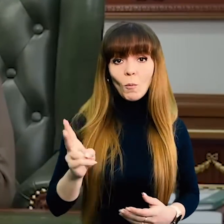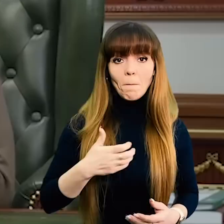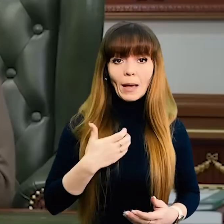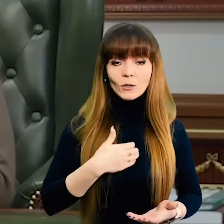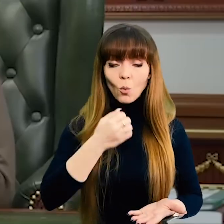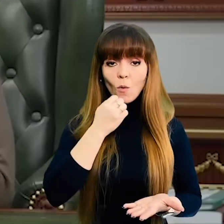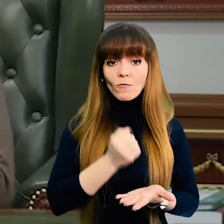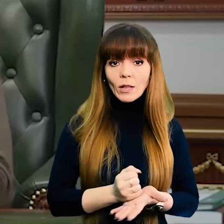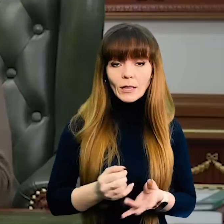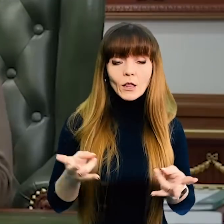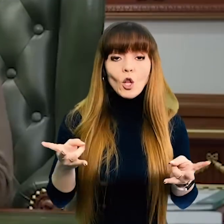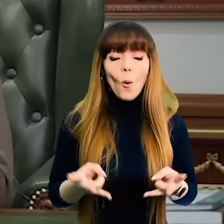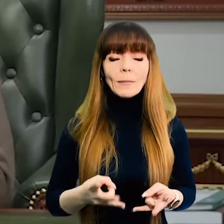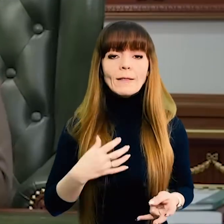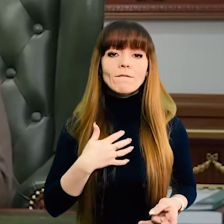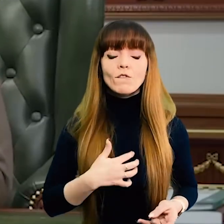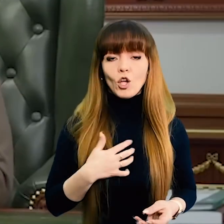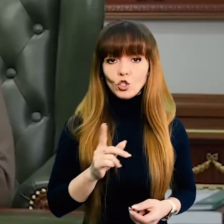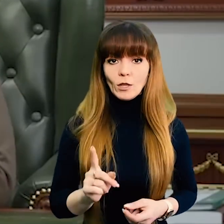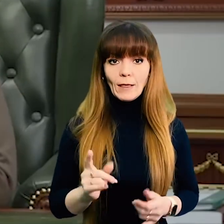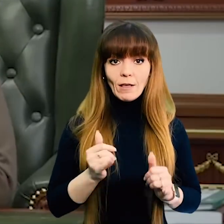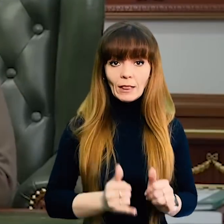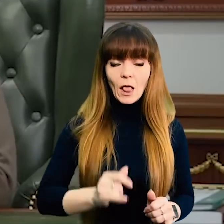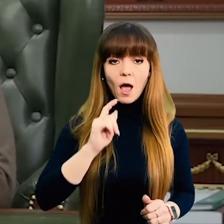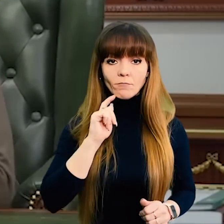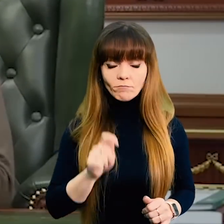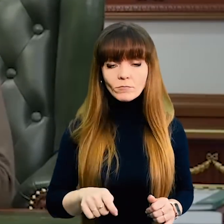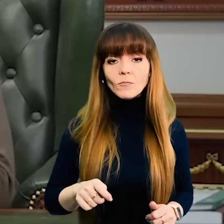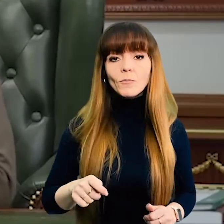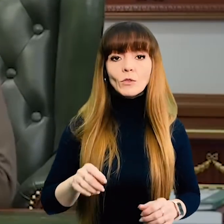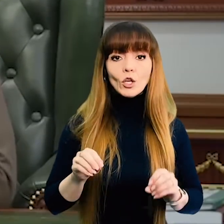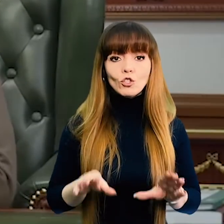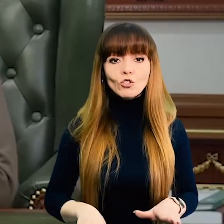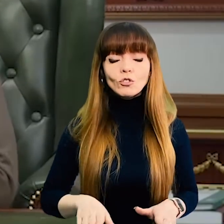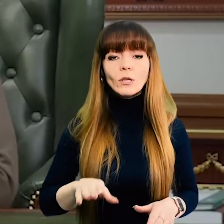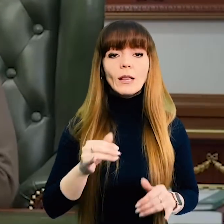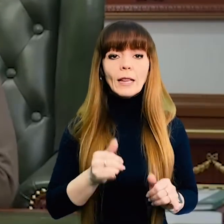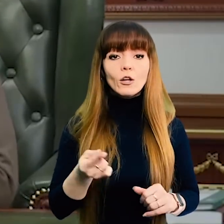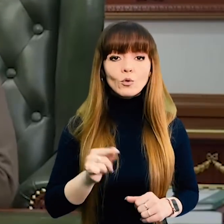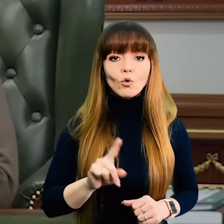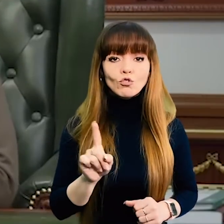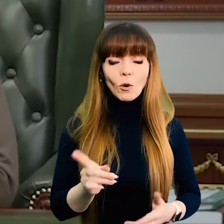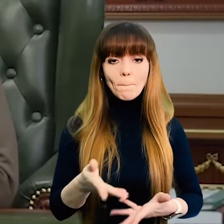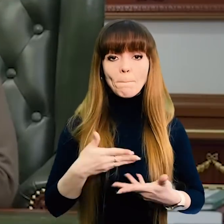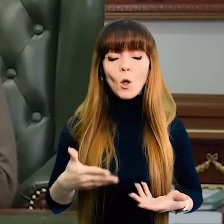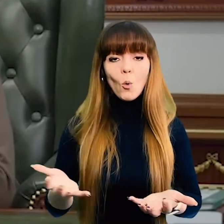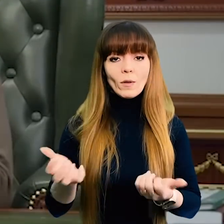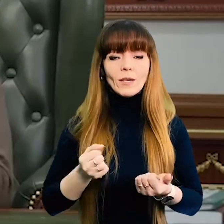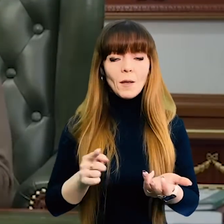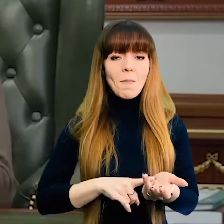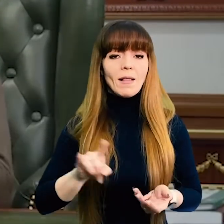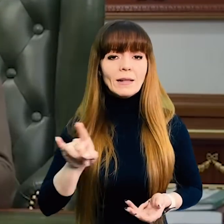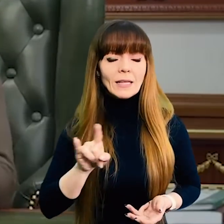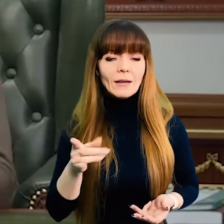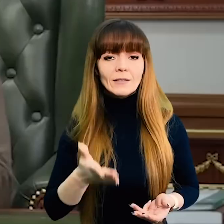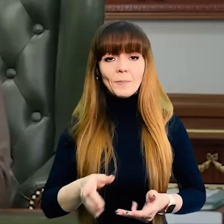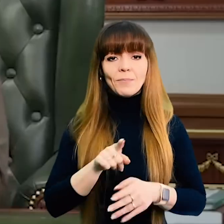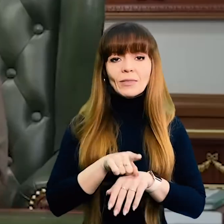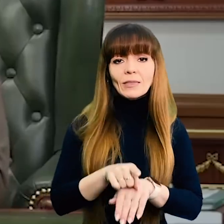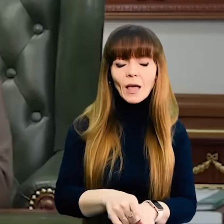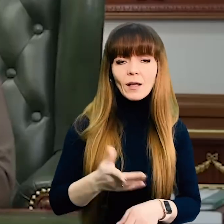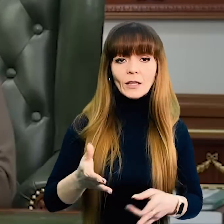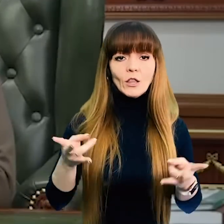якщо боїться ухвалити необхідні, важливі для нас рішення, зокрема для того, щоб ми отримали